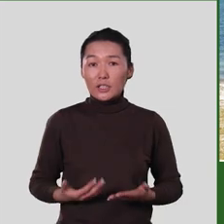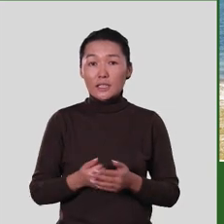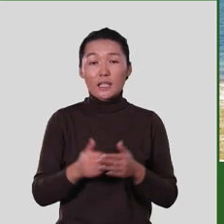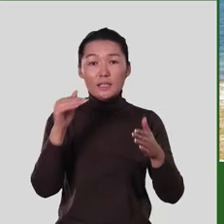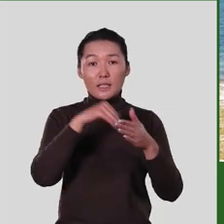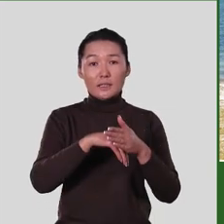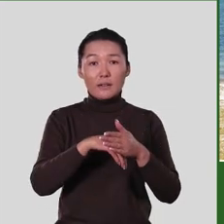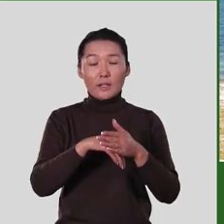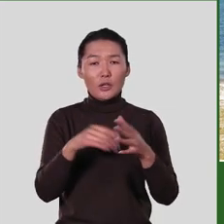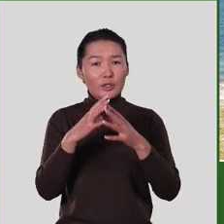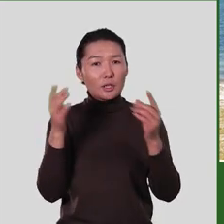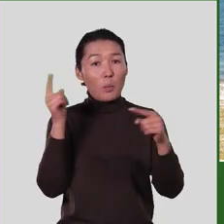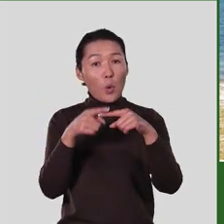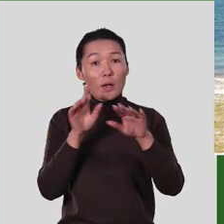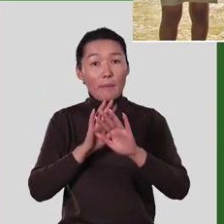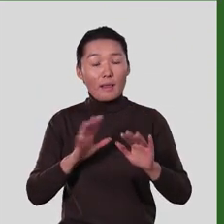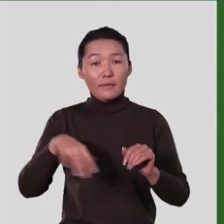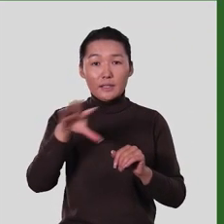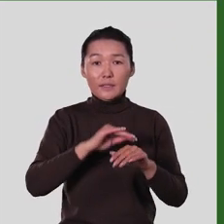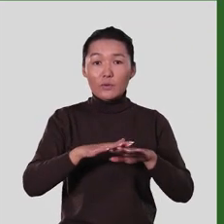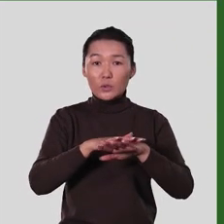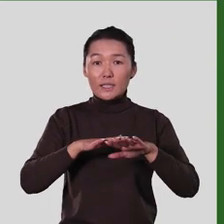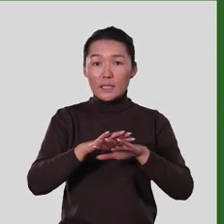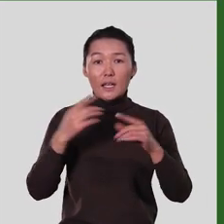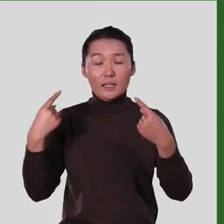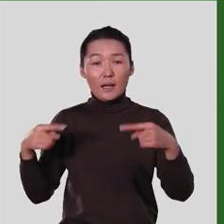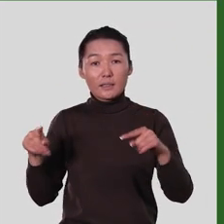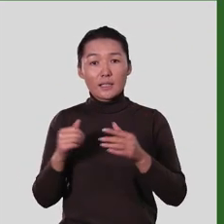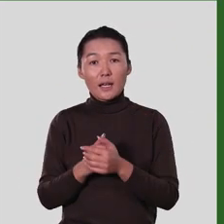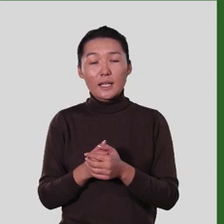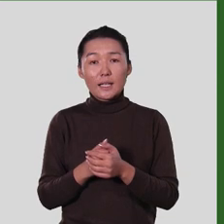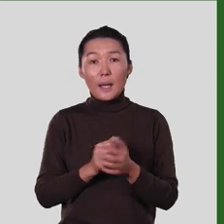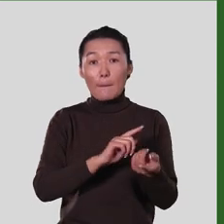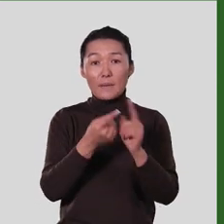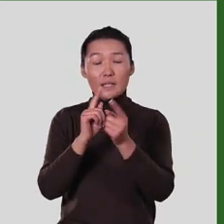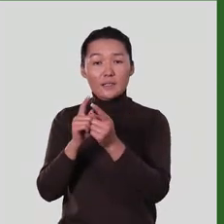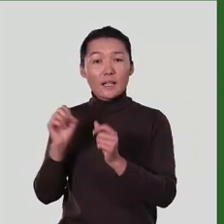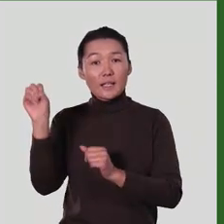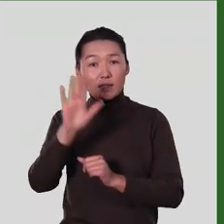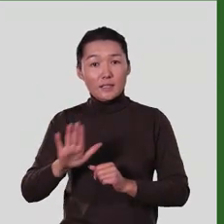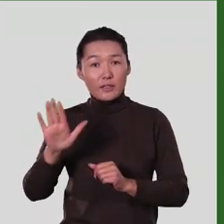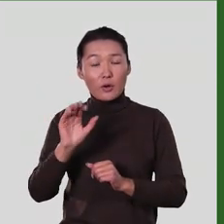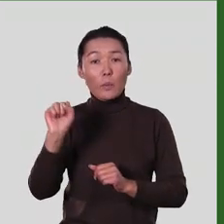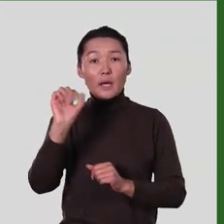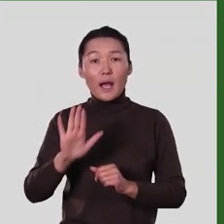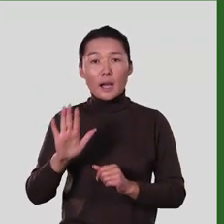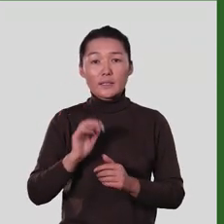более половины всего населения. Остальные – переселенцы из Европы и Азии.